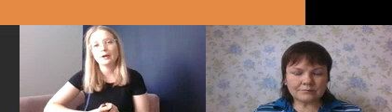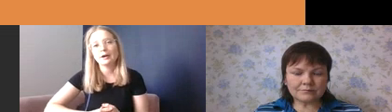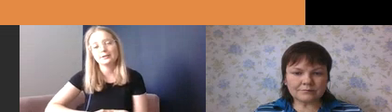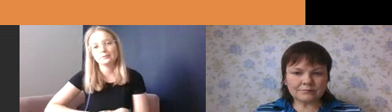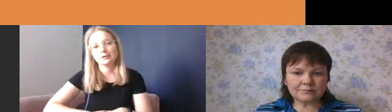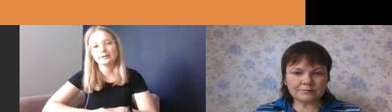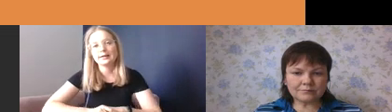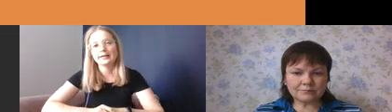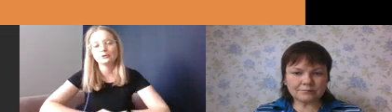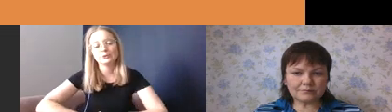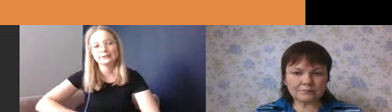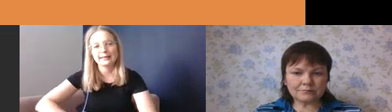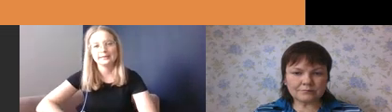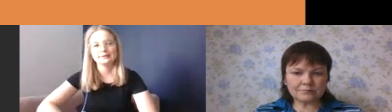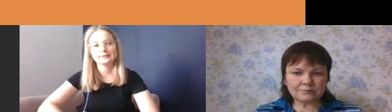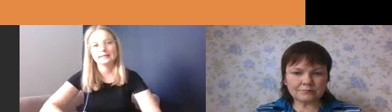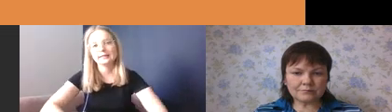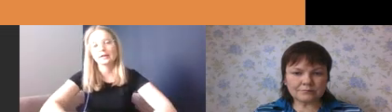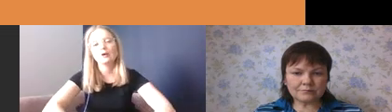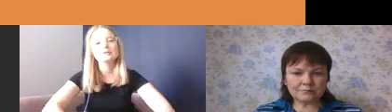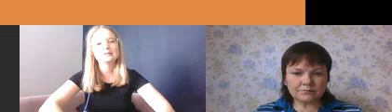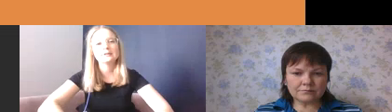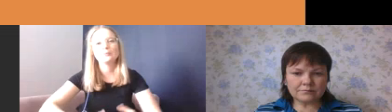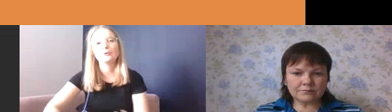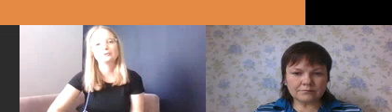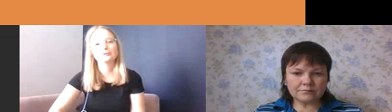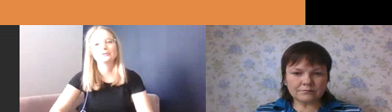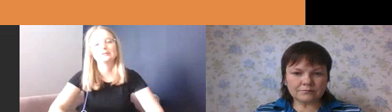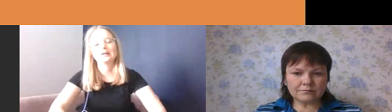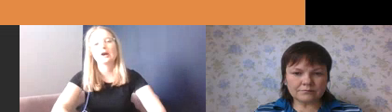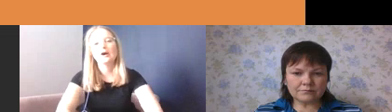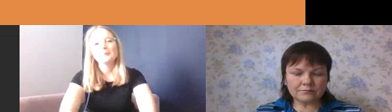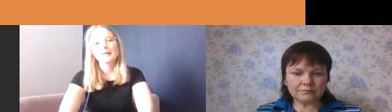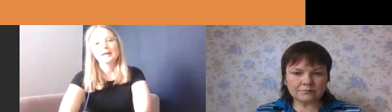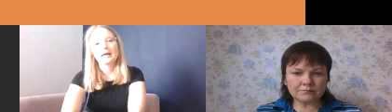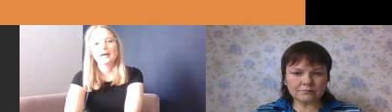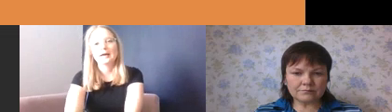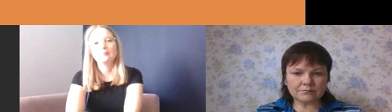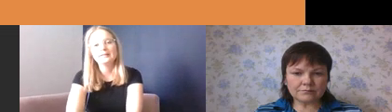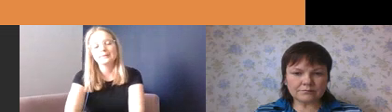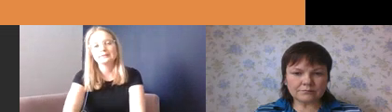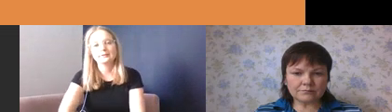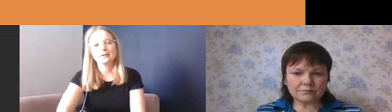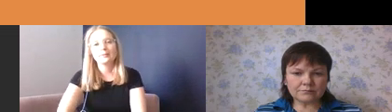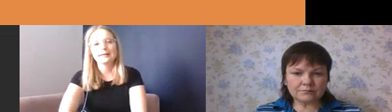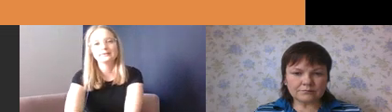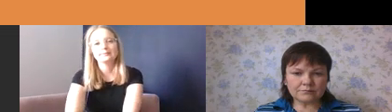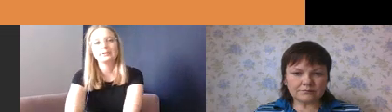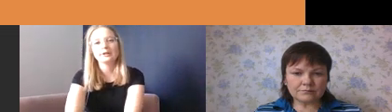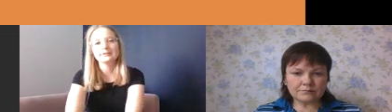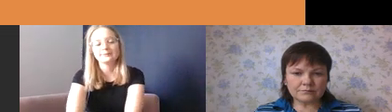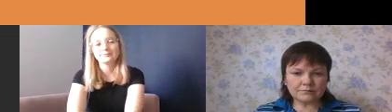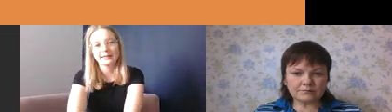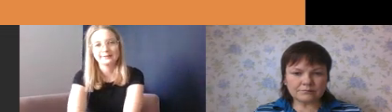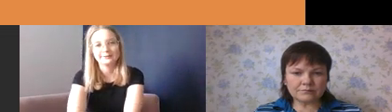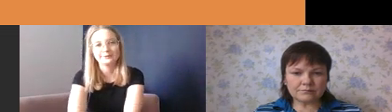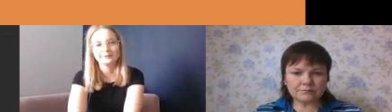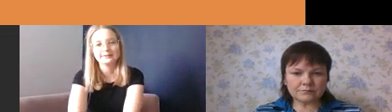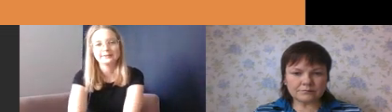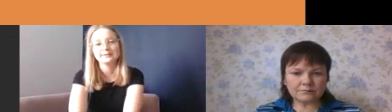teine on siis see uue haridusportaali edu.ee, siis selline ka otsingumootor, kus on siis ka mitmed ametid